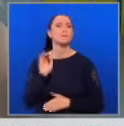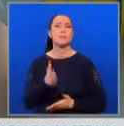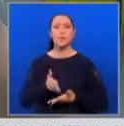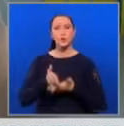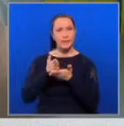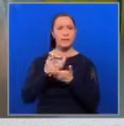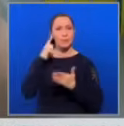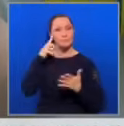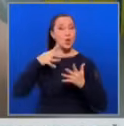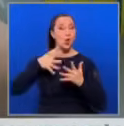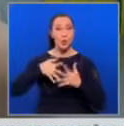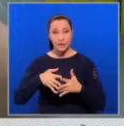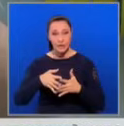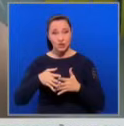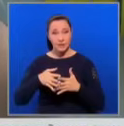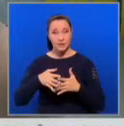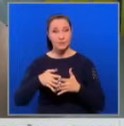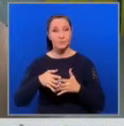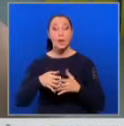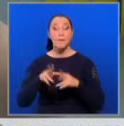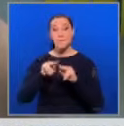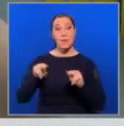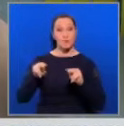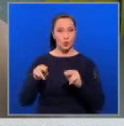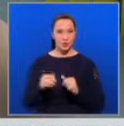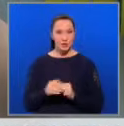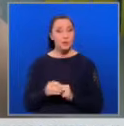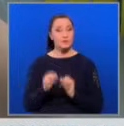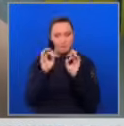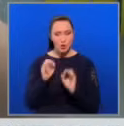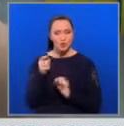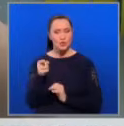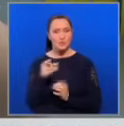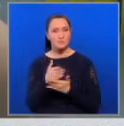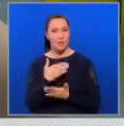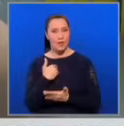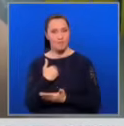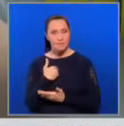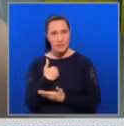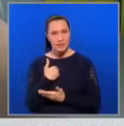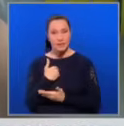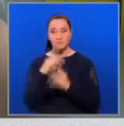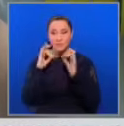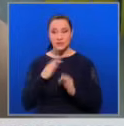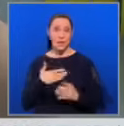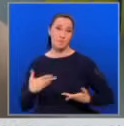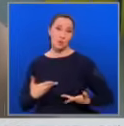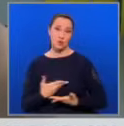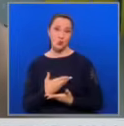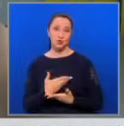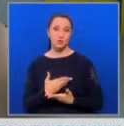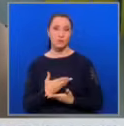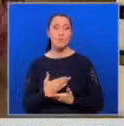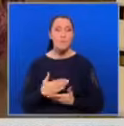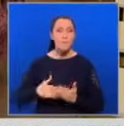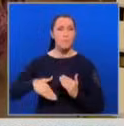психологически и а педагогически и точно там според мен наистина имаме нужда от